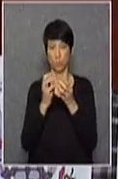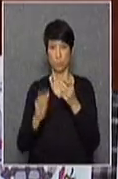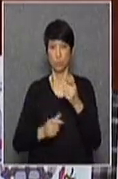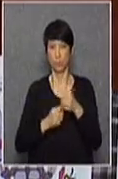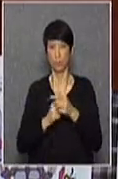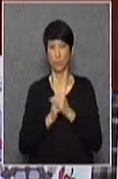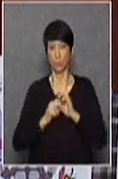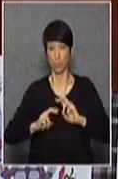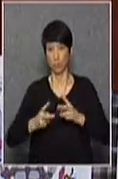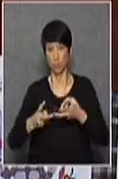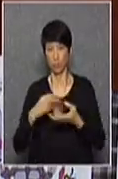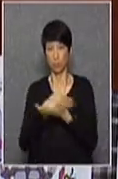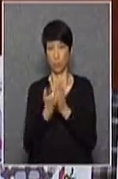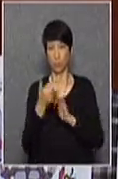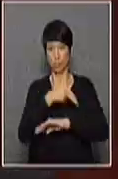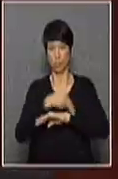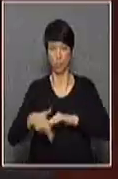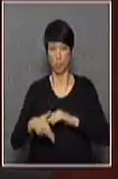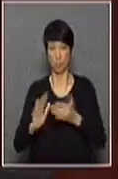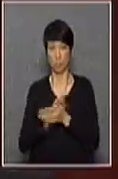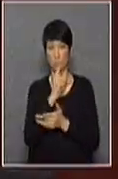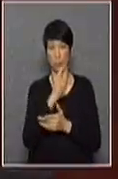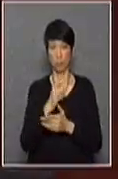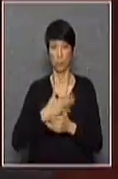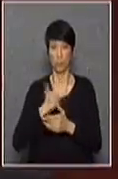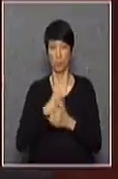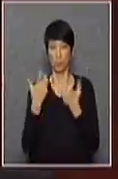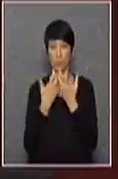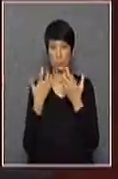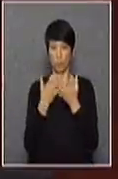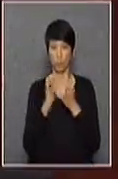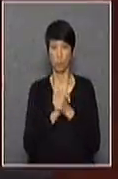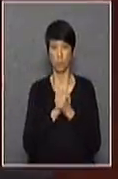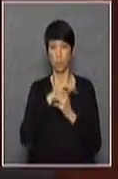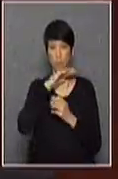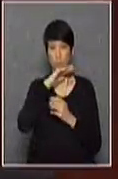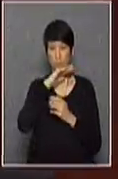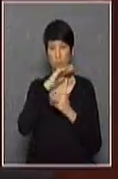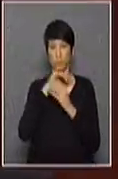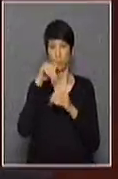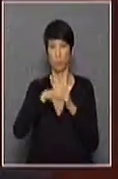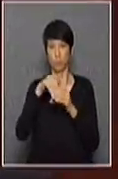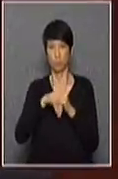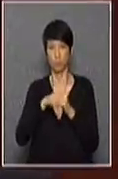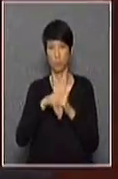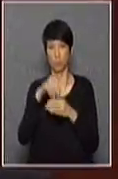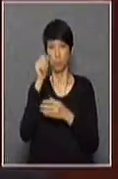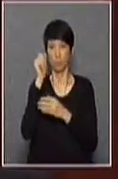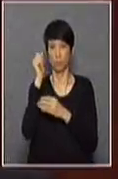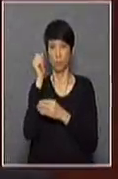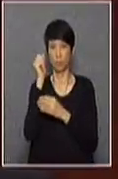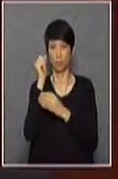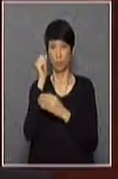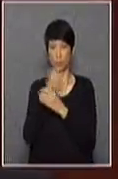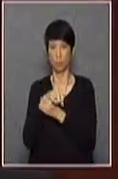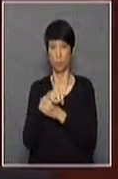作全年預算開支。 現在各位提出的待決議題是陳志全議員動議的修正案，予以通過。 陳偉